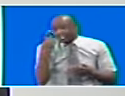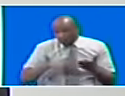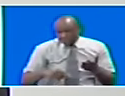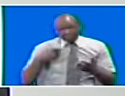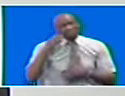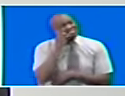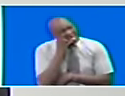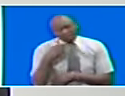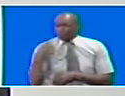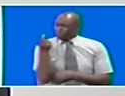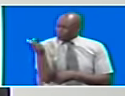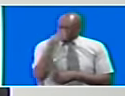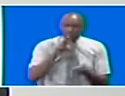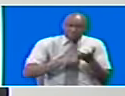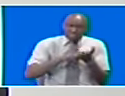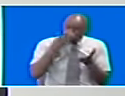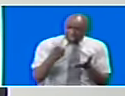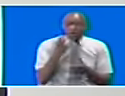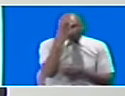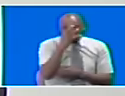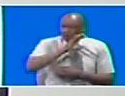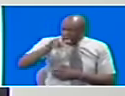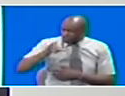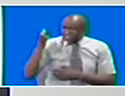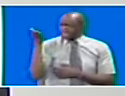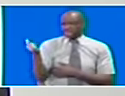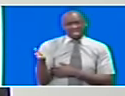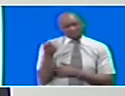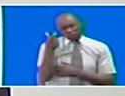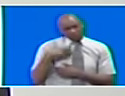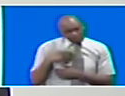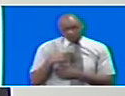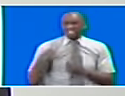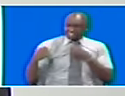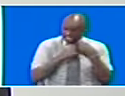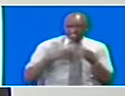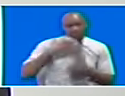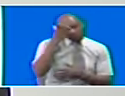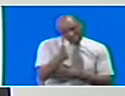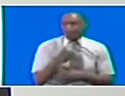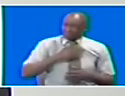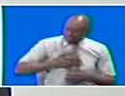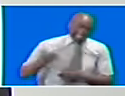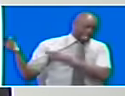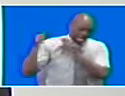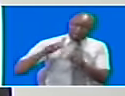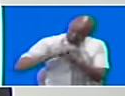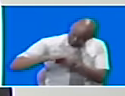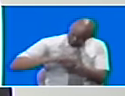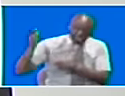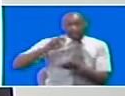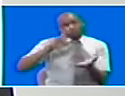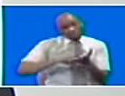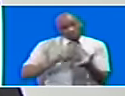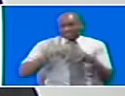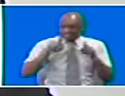idadi hiyo ndogo katika kaunti nne za ukanda wa magharibi ya Kenya na kuwapa changamoto wenyeji kujitokeza na kuweza